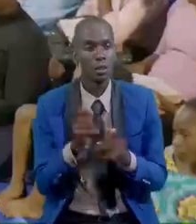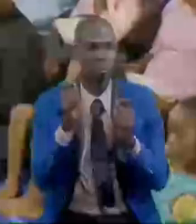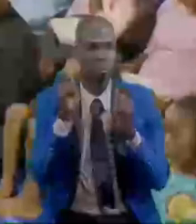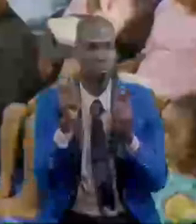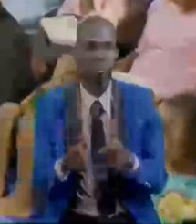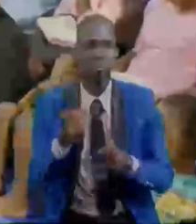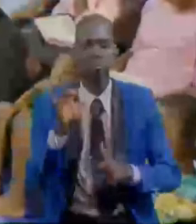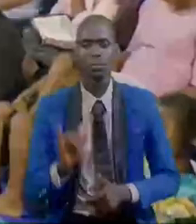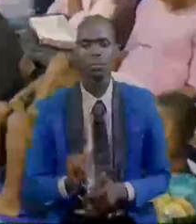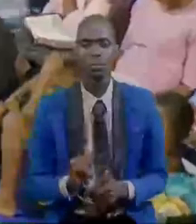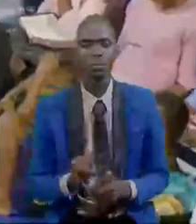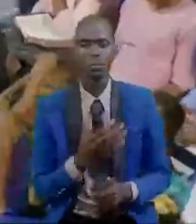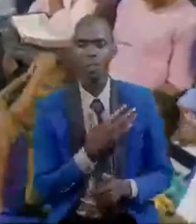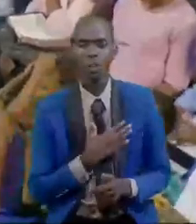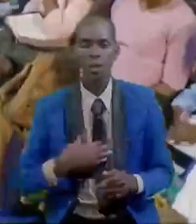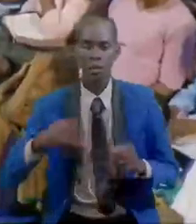immédiatement,